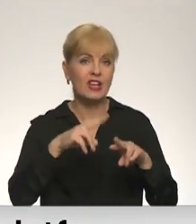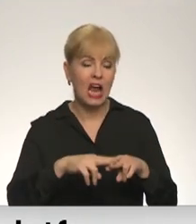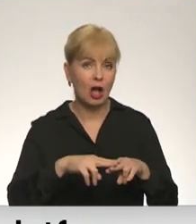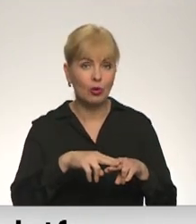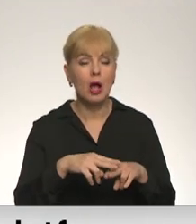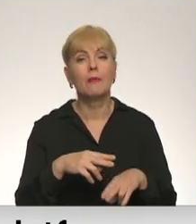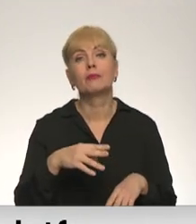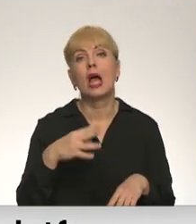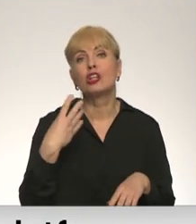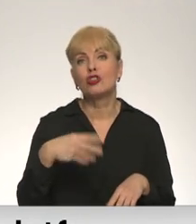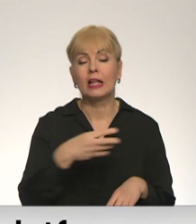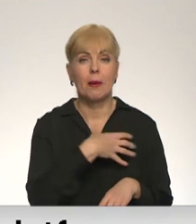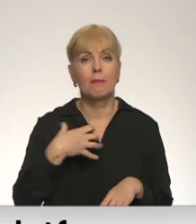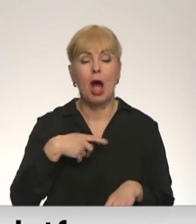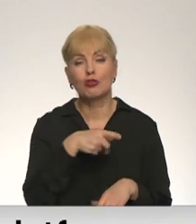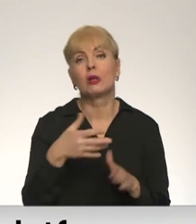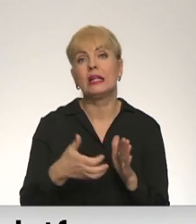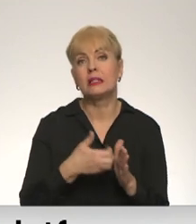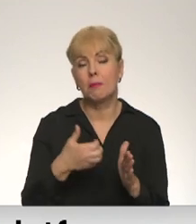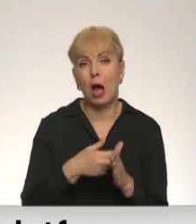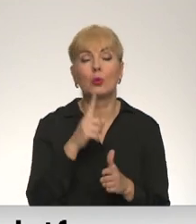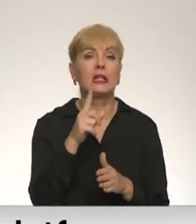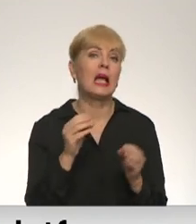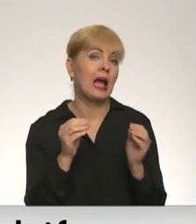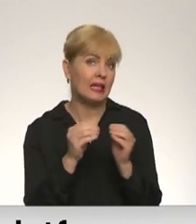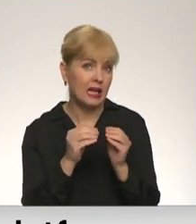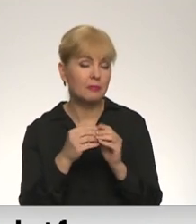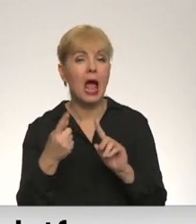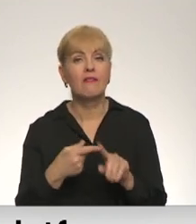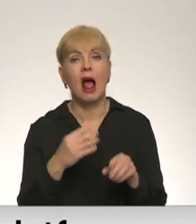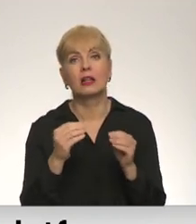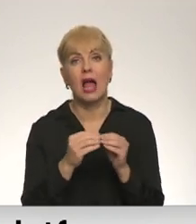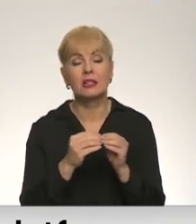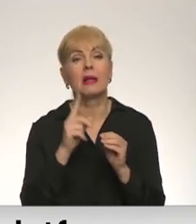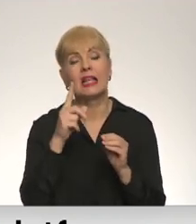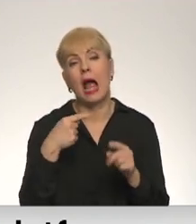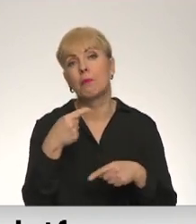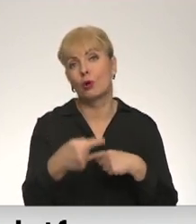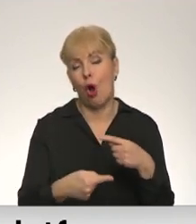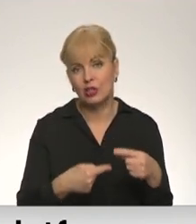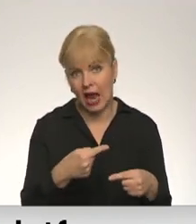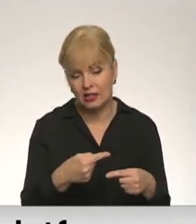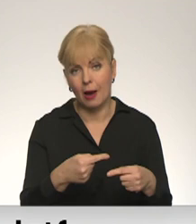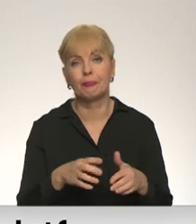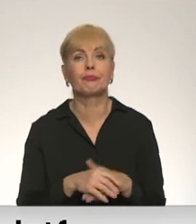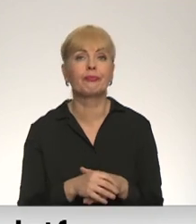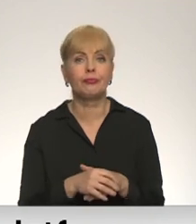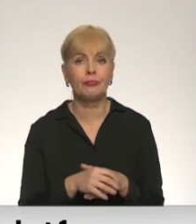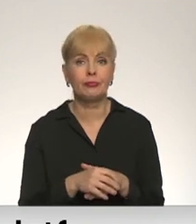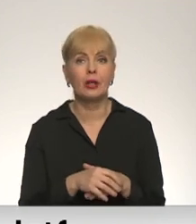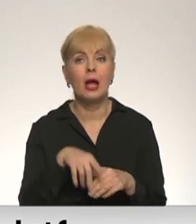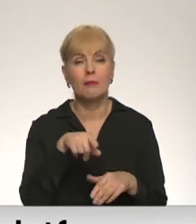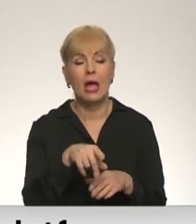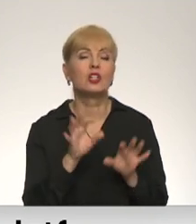No 43 pašvaldībām, to izmantojot 10 un vēl 10 esot procesā. Mēs ejam ar šo burkānu principu,